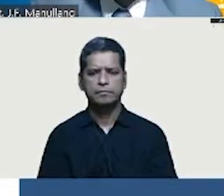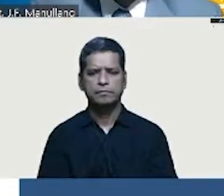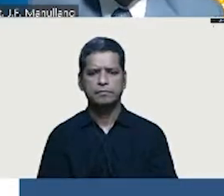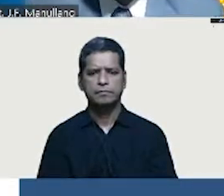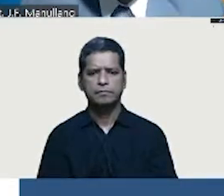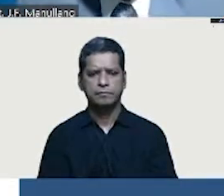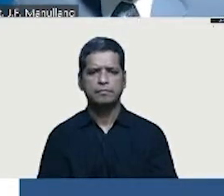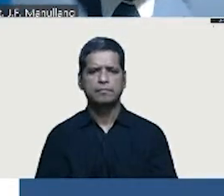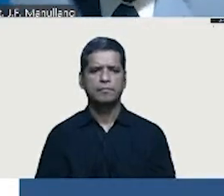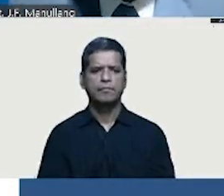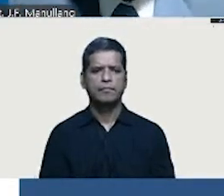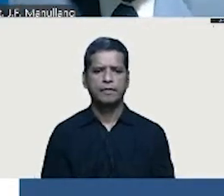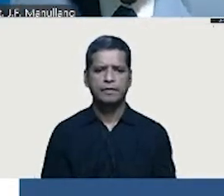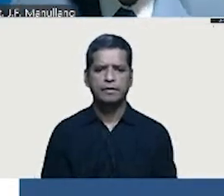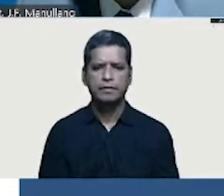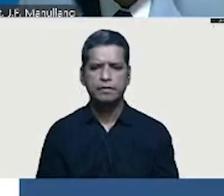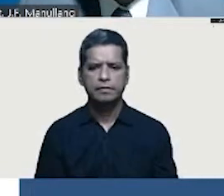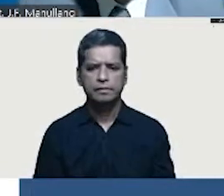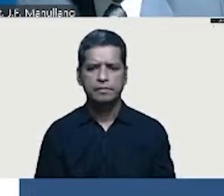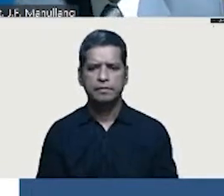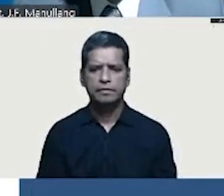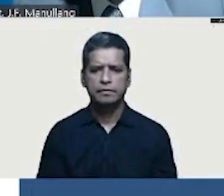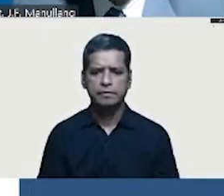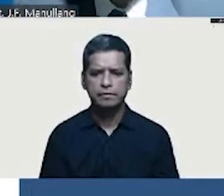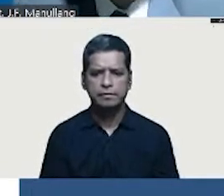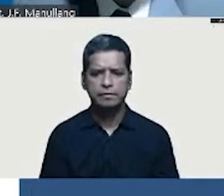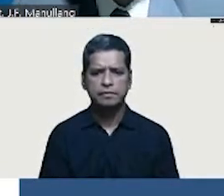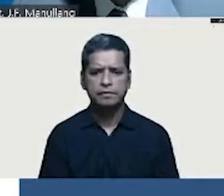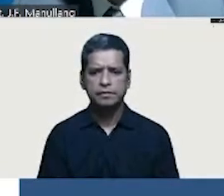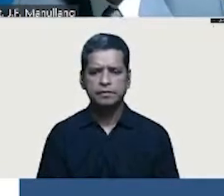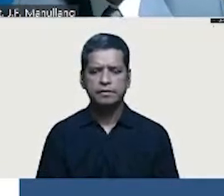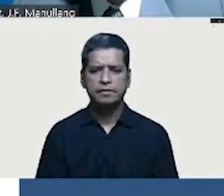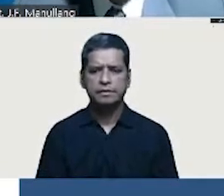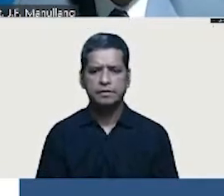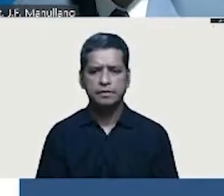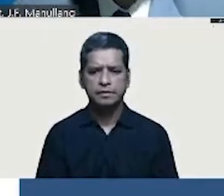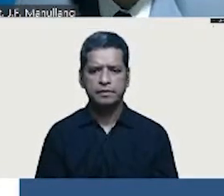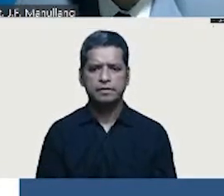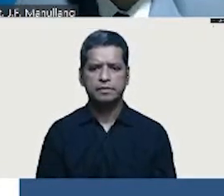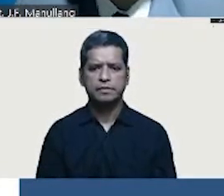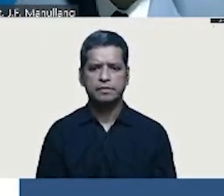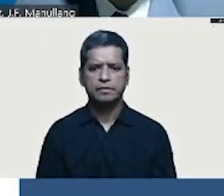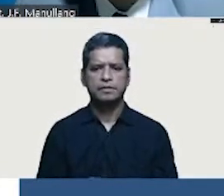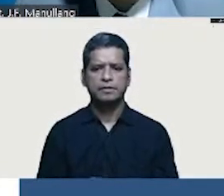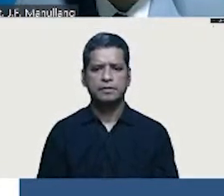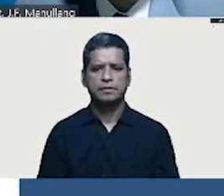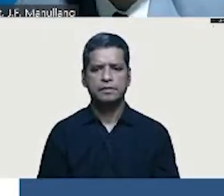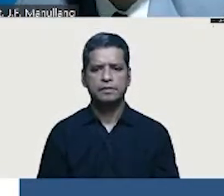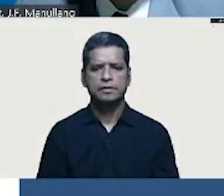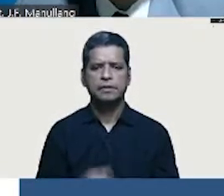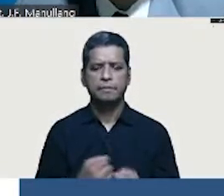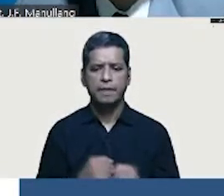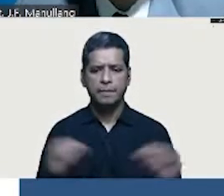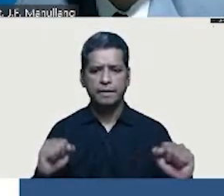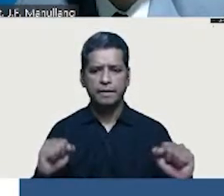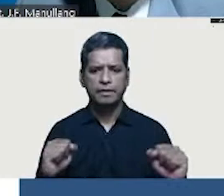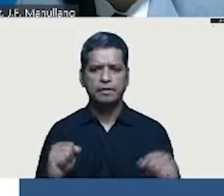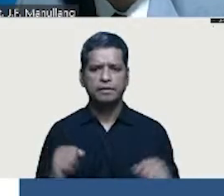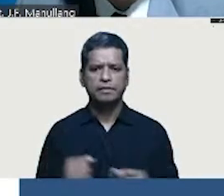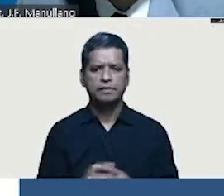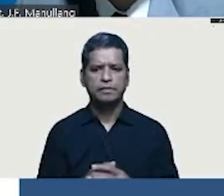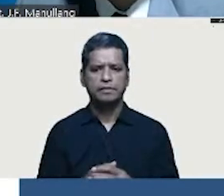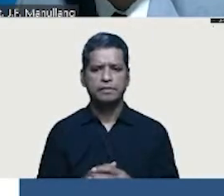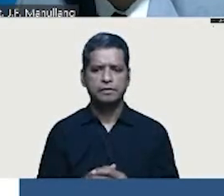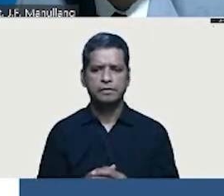sepintas berarti orang-orang jahat yang menolak kasih karunia Tuhan yang menyelamatkan yang menolak